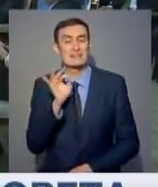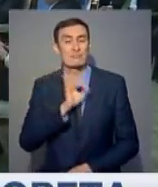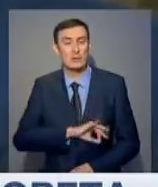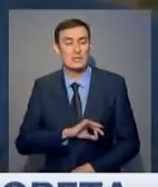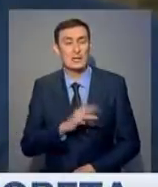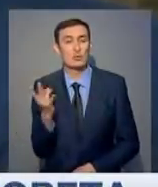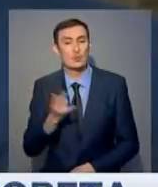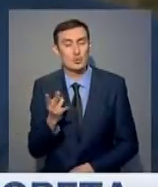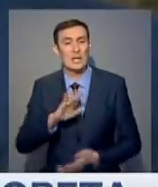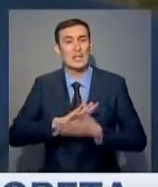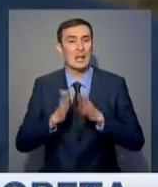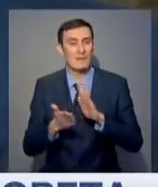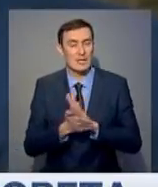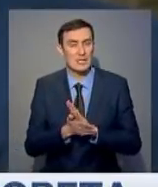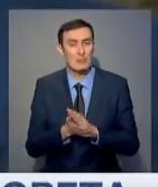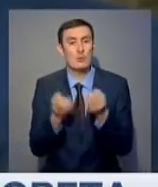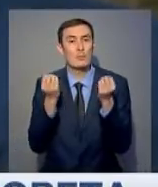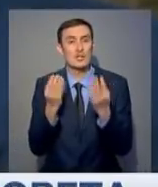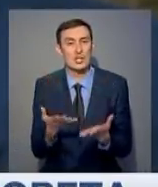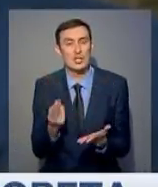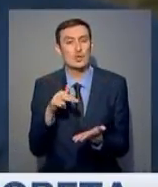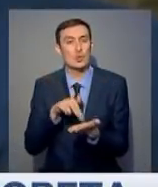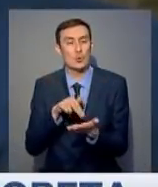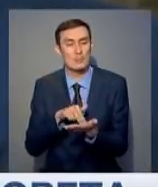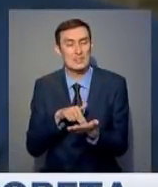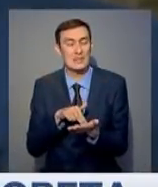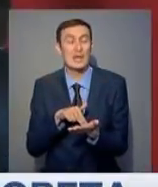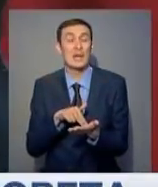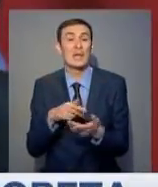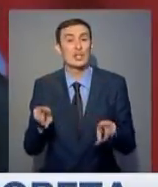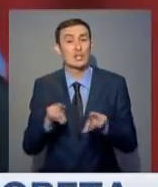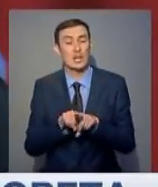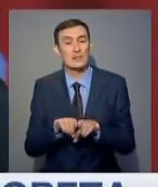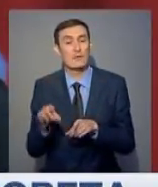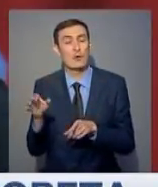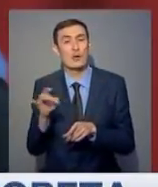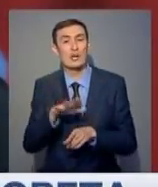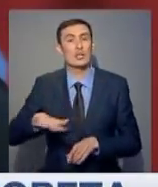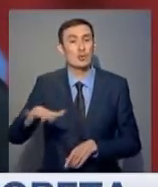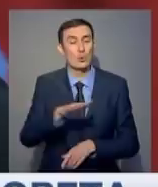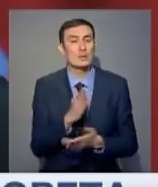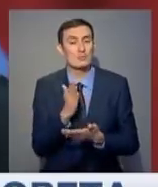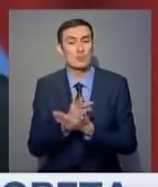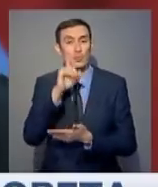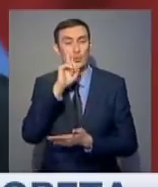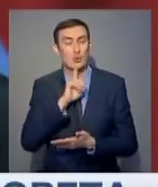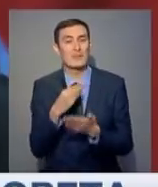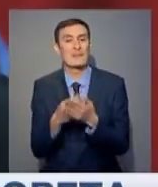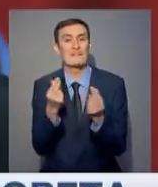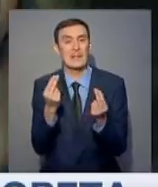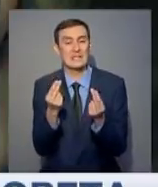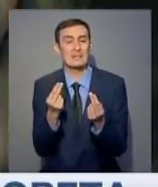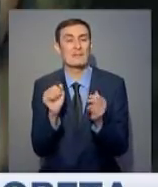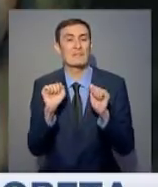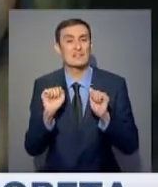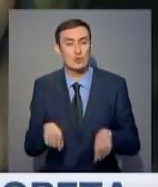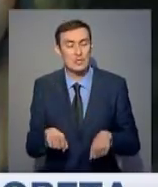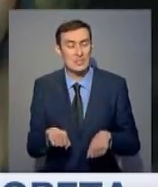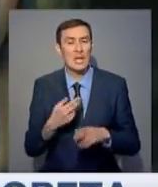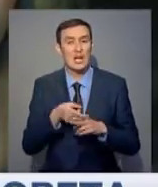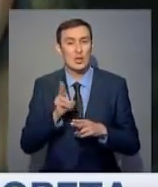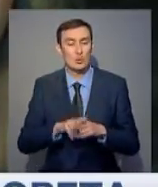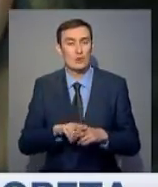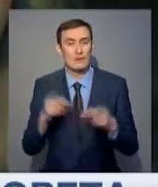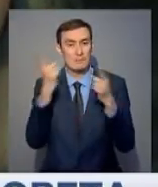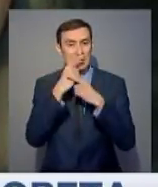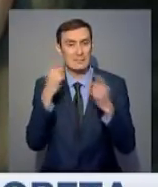их выгодно необходимо договориться об упрощении тарифной политики к тому же в регионе уже запущен удобный финансовый инструмент возможности которого